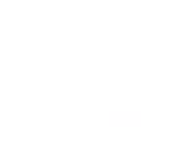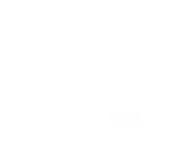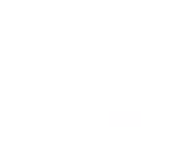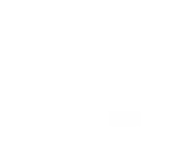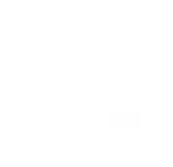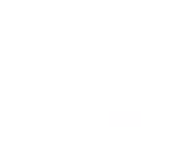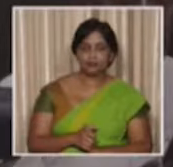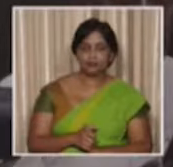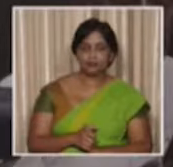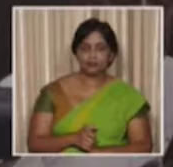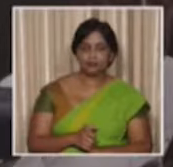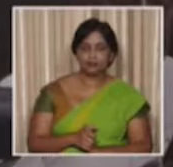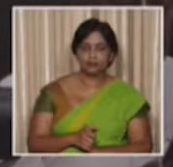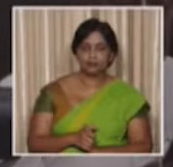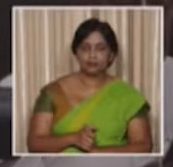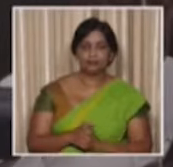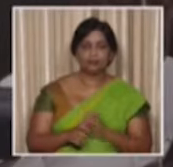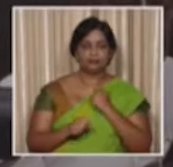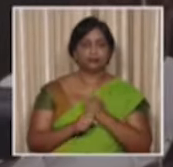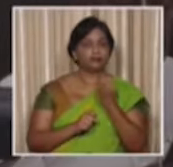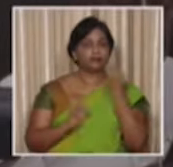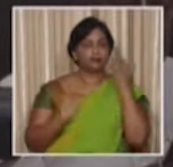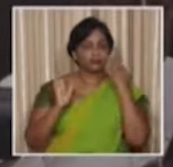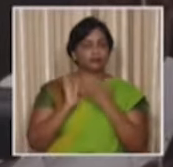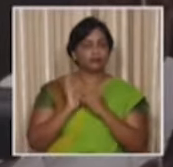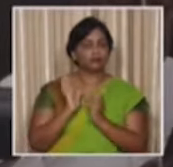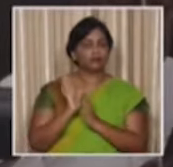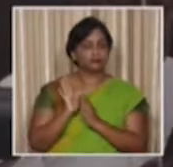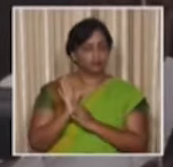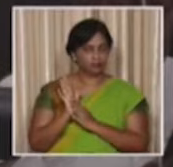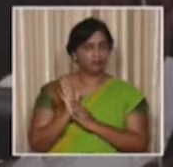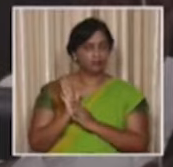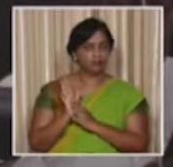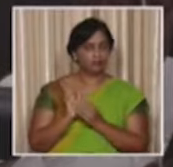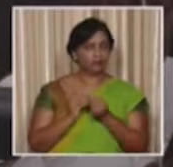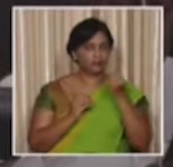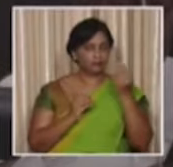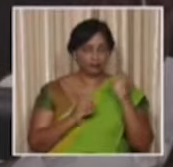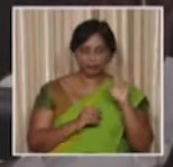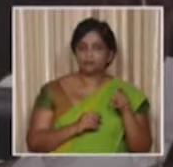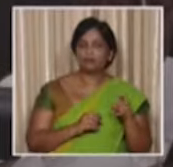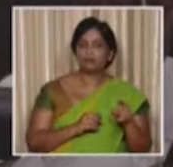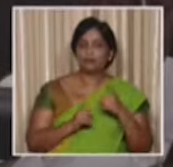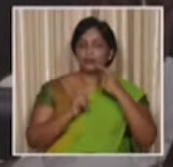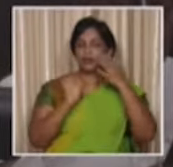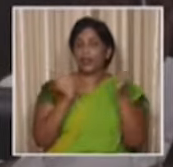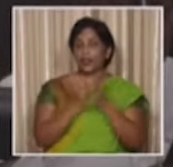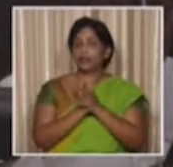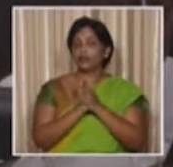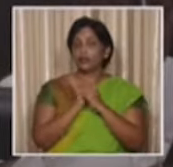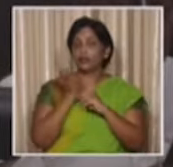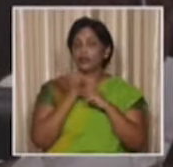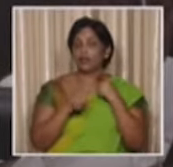හොඳයි. රජයේ මුදල් පිළිබඳ කාර්ක සභාව වෙත යොමු කරන ලද එකතු කළ අගේ මත